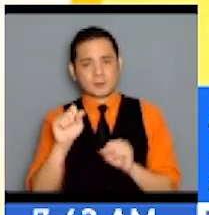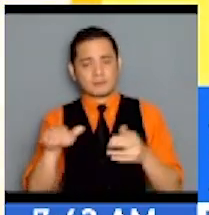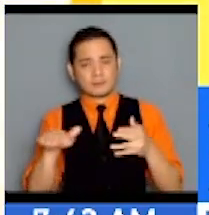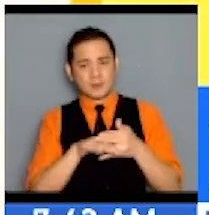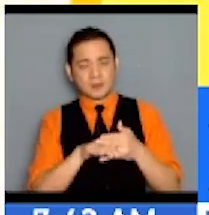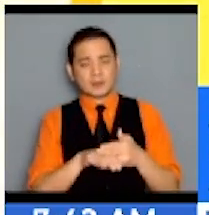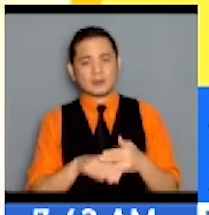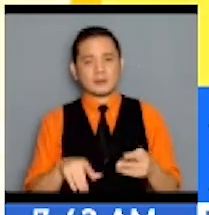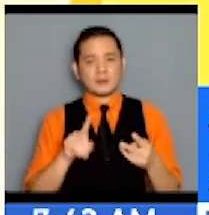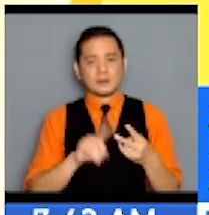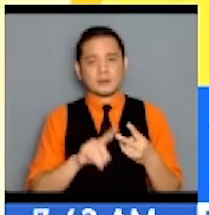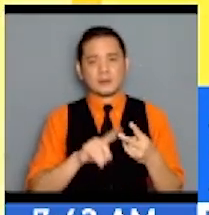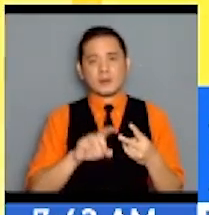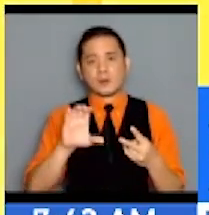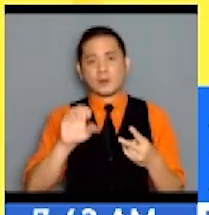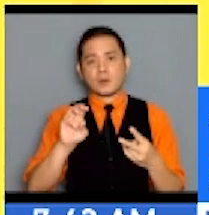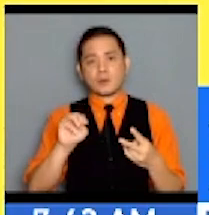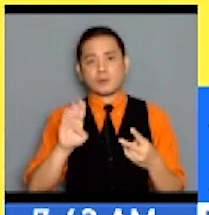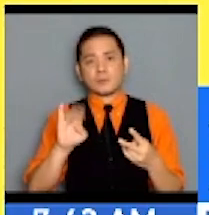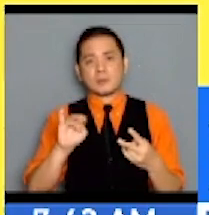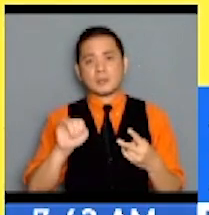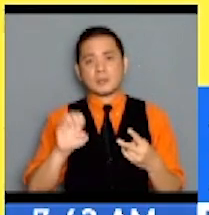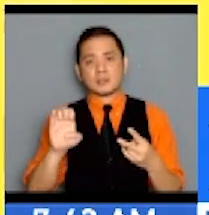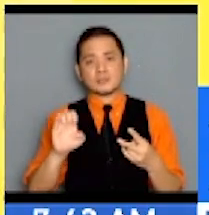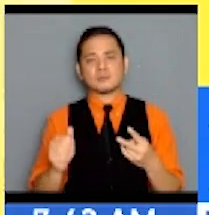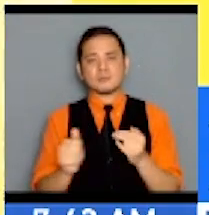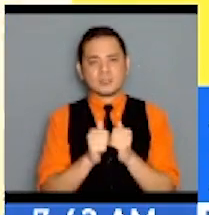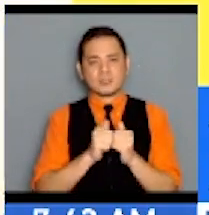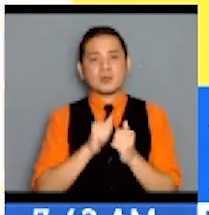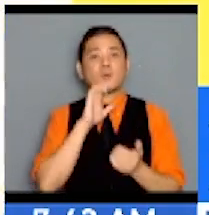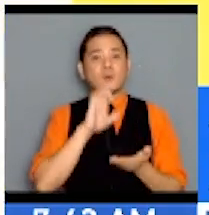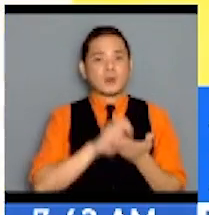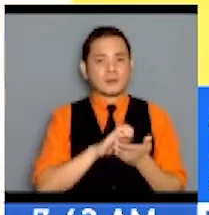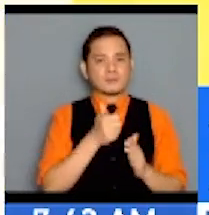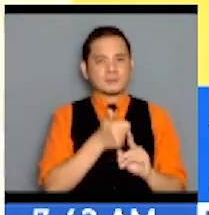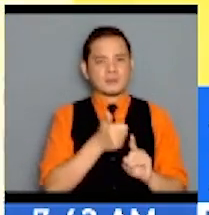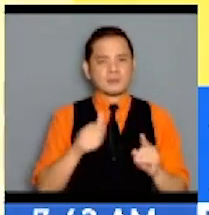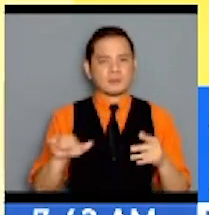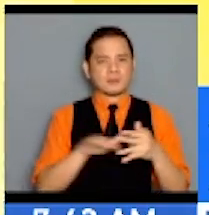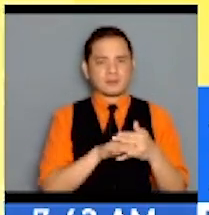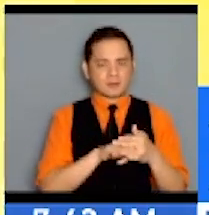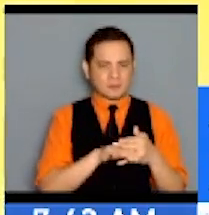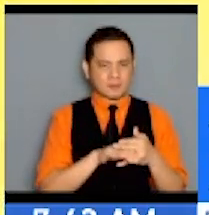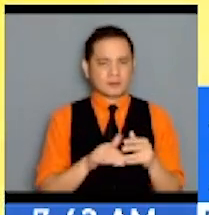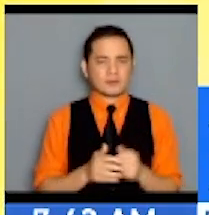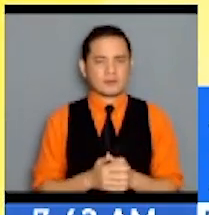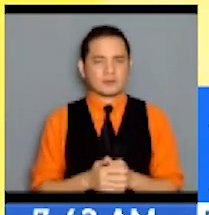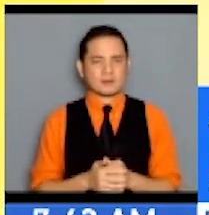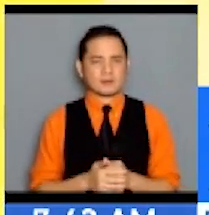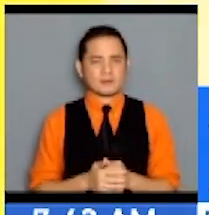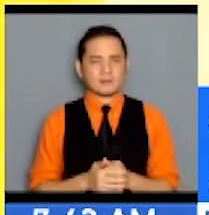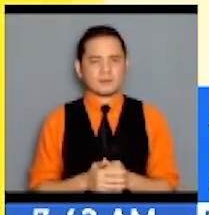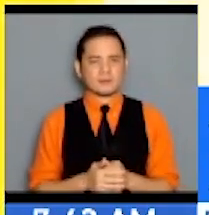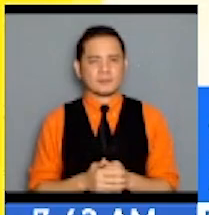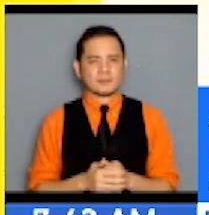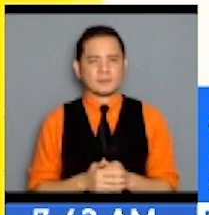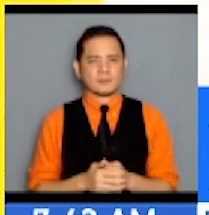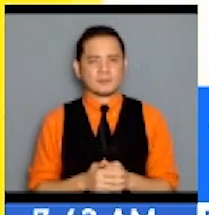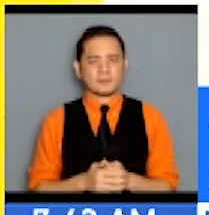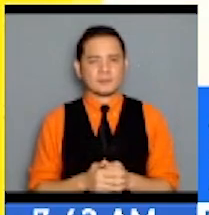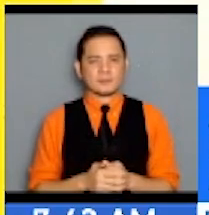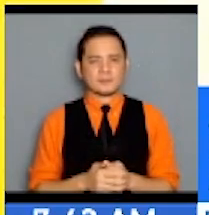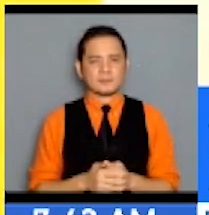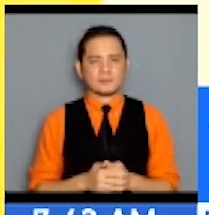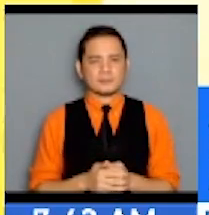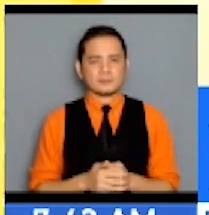babae lamang. Ito daw kasi, kailangan nating ibahin ang mga kaso nito out of consideration para dun sa